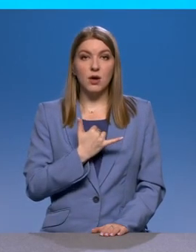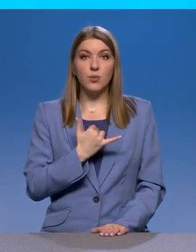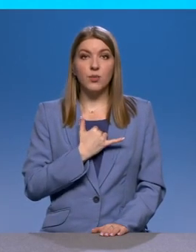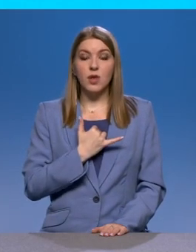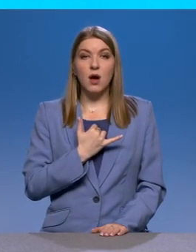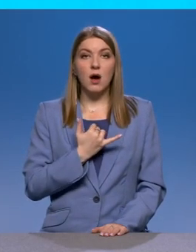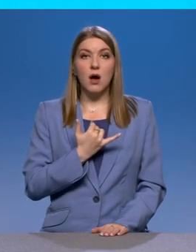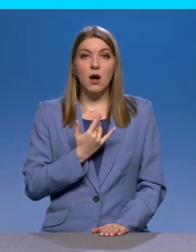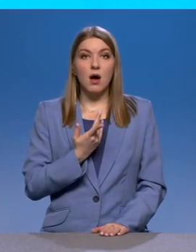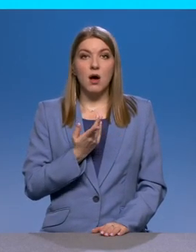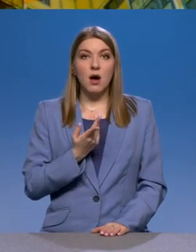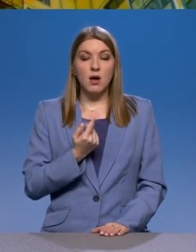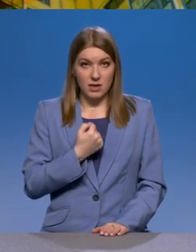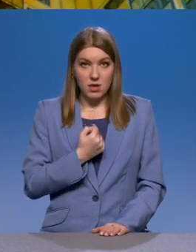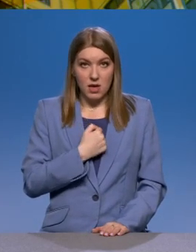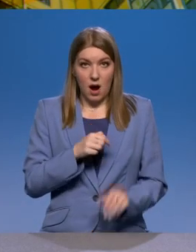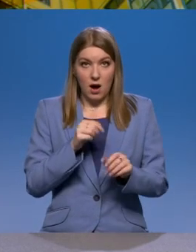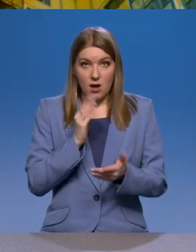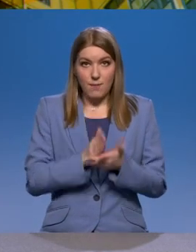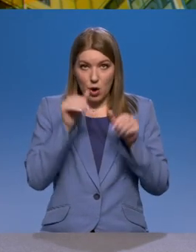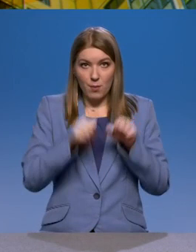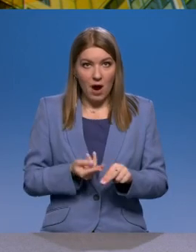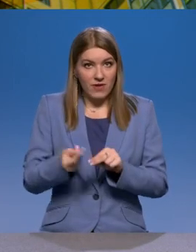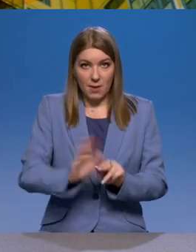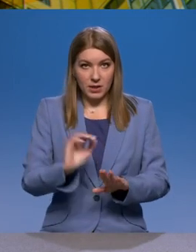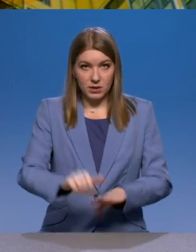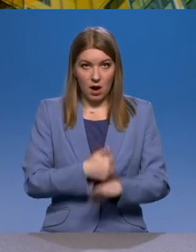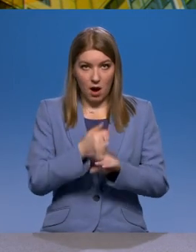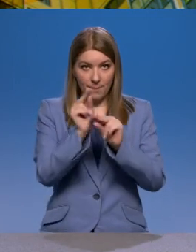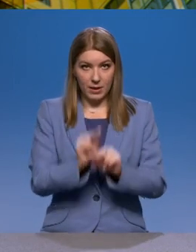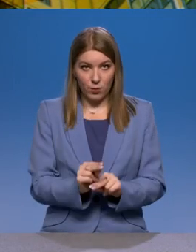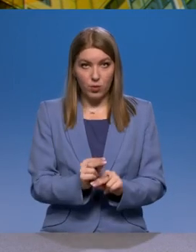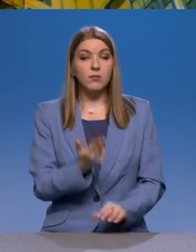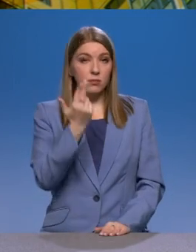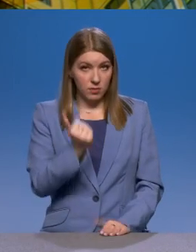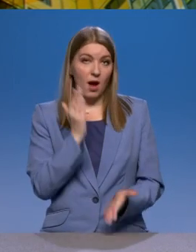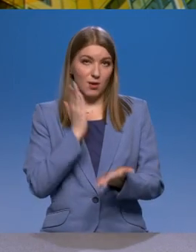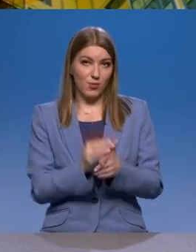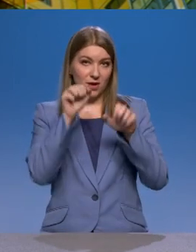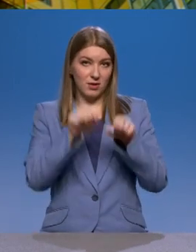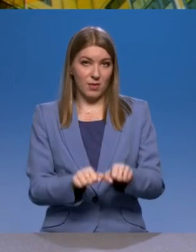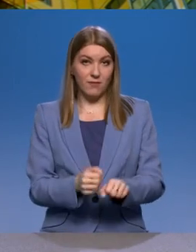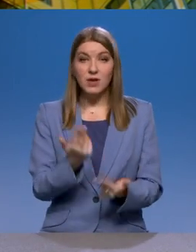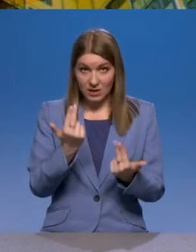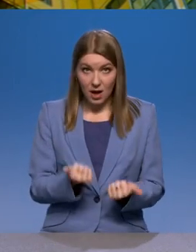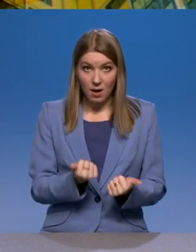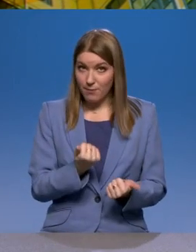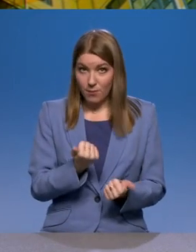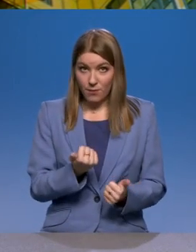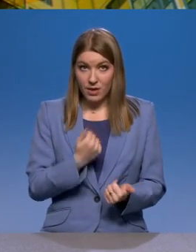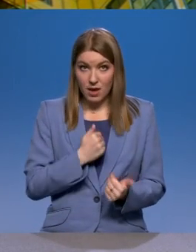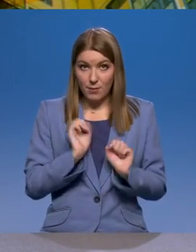за капремонт? Да, есть такое право. Коротко и ясно. Да? Значит, я могу не платить за ремонт? Нет, для